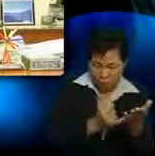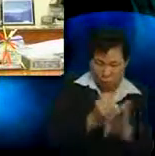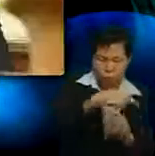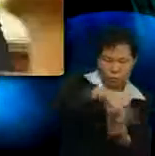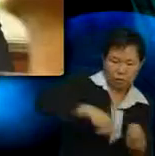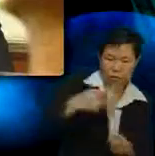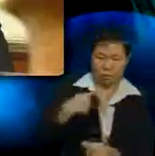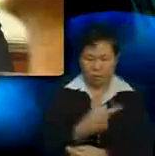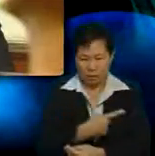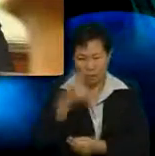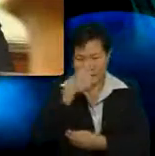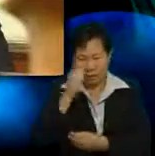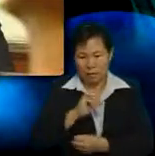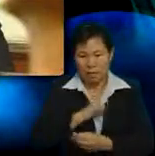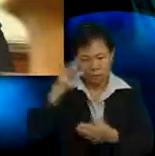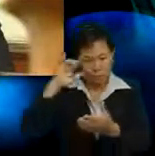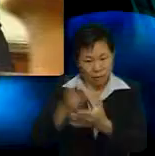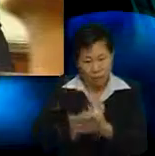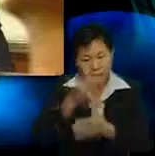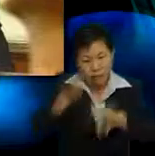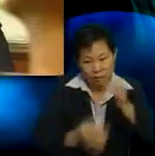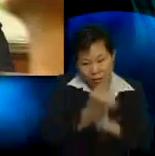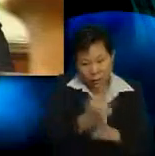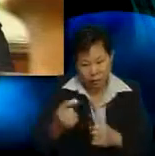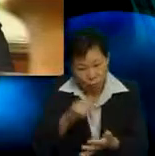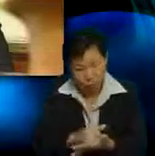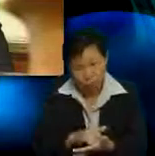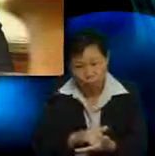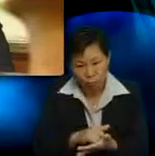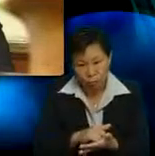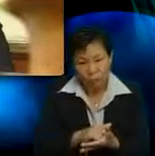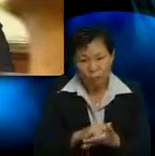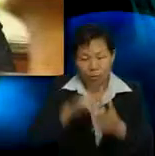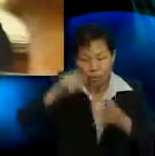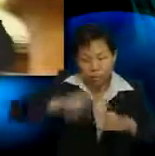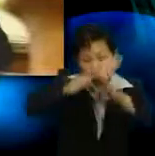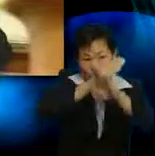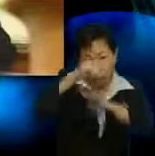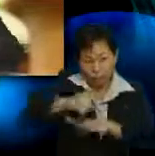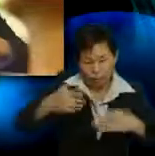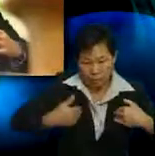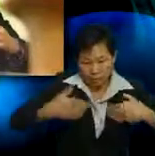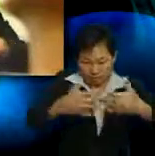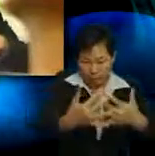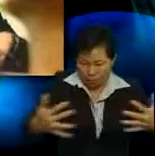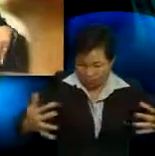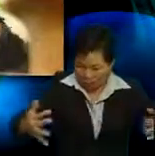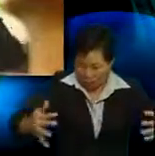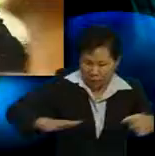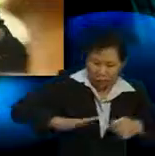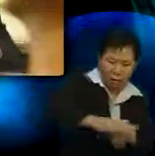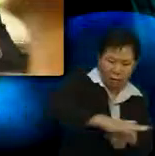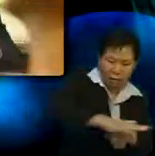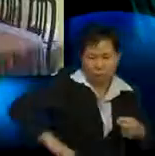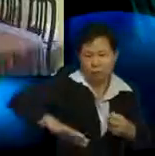persekitaran kita. Kerana Fazli percaya kalau sesuatu itu perlu dibendung, perlu ada satu pagar yang lengkap di